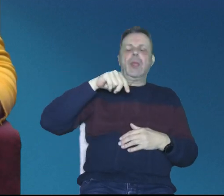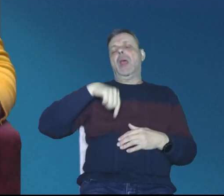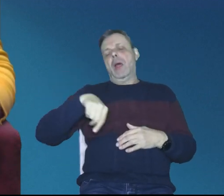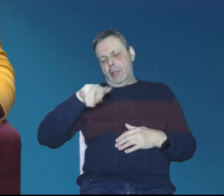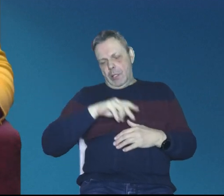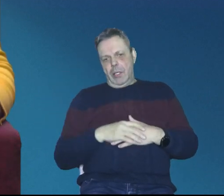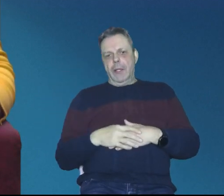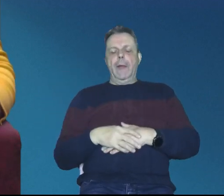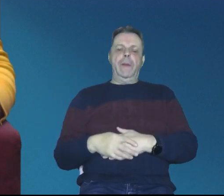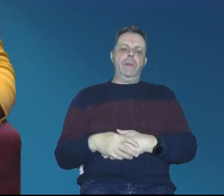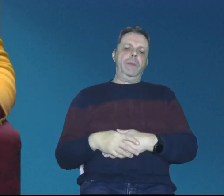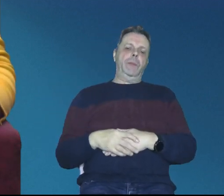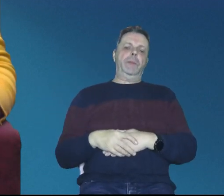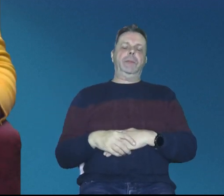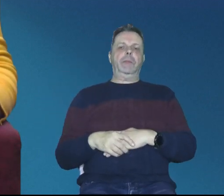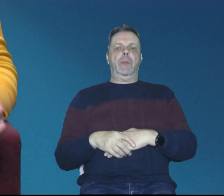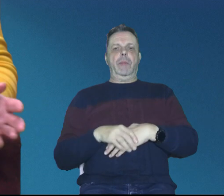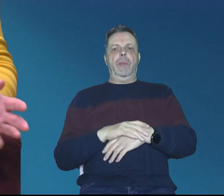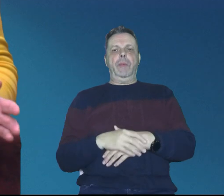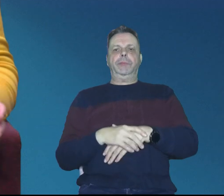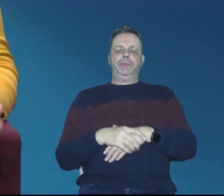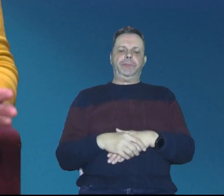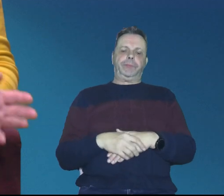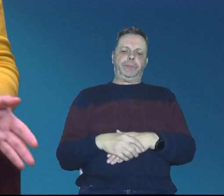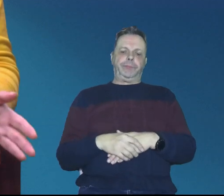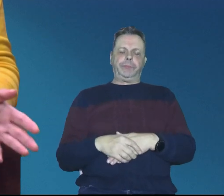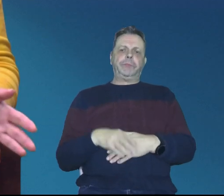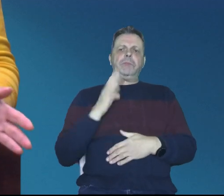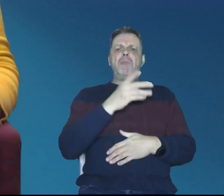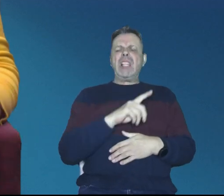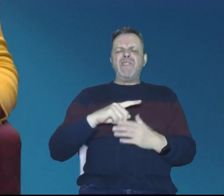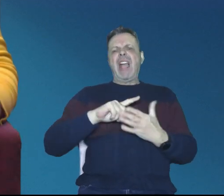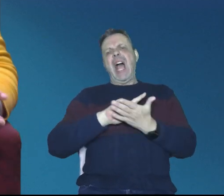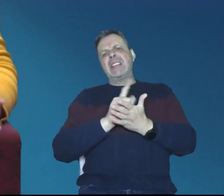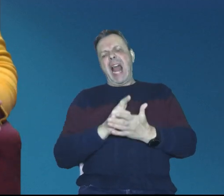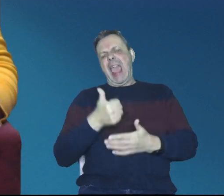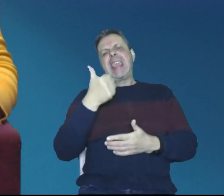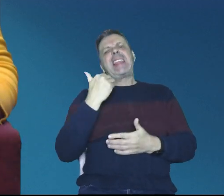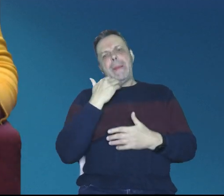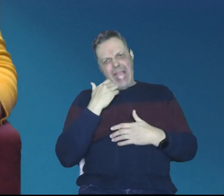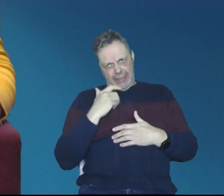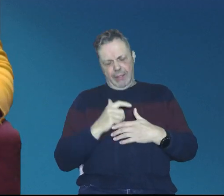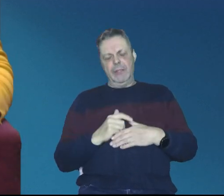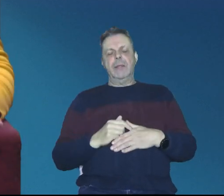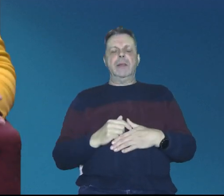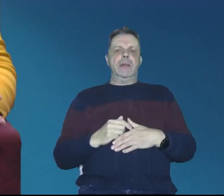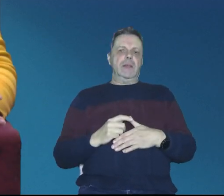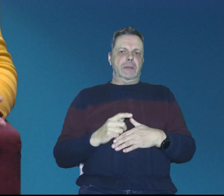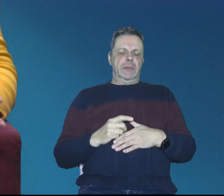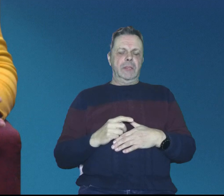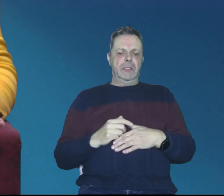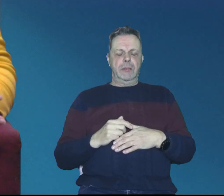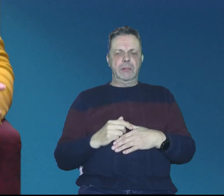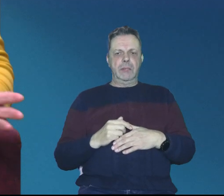Walk with the Colombinas Downtown ili Walk with the Colombinas Uptown. Svaka je u trajanju po sat vremena.